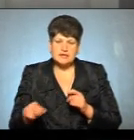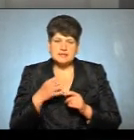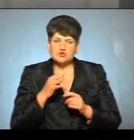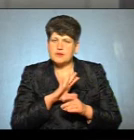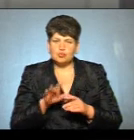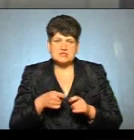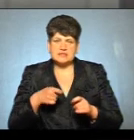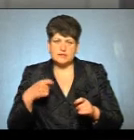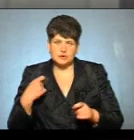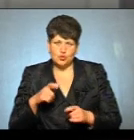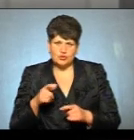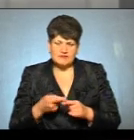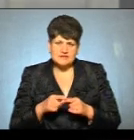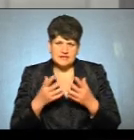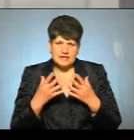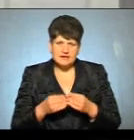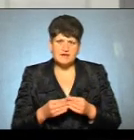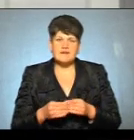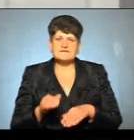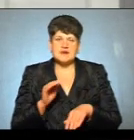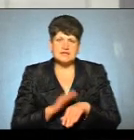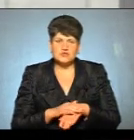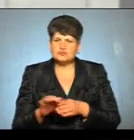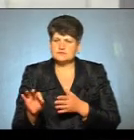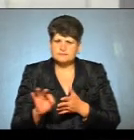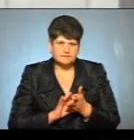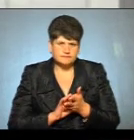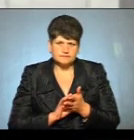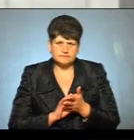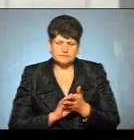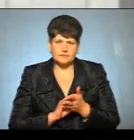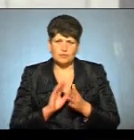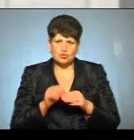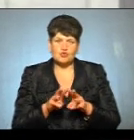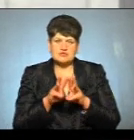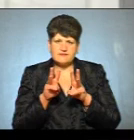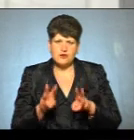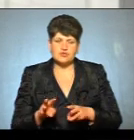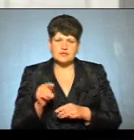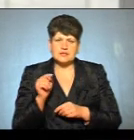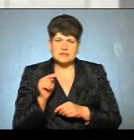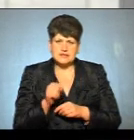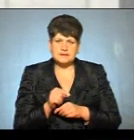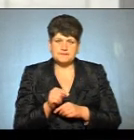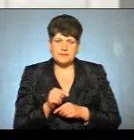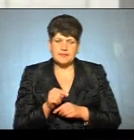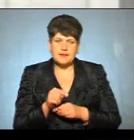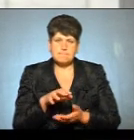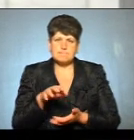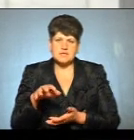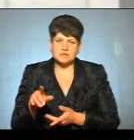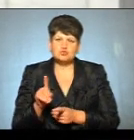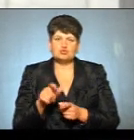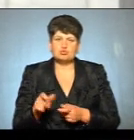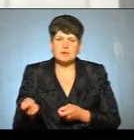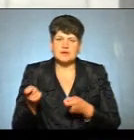і будуть максимально, фактично, нон-стоп, скажімо, освячувати ті паски, які люди